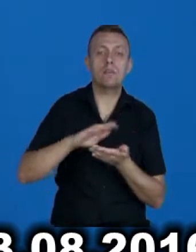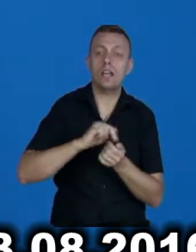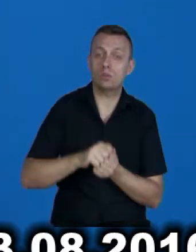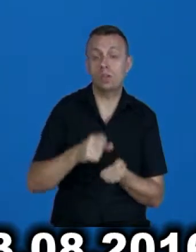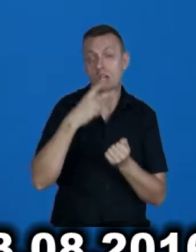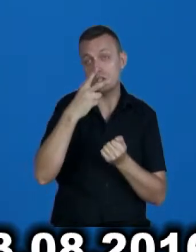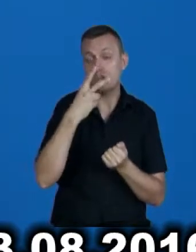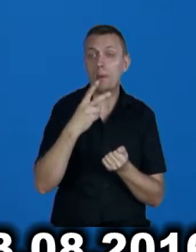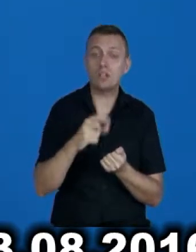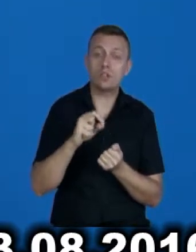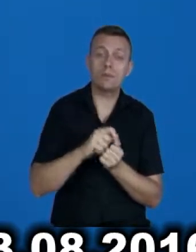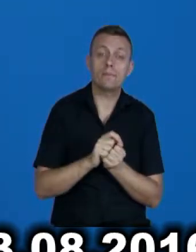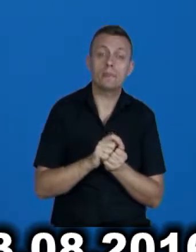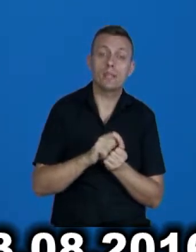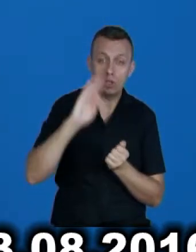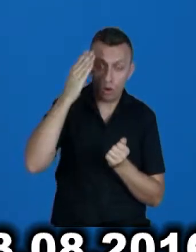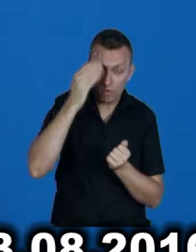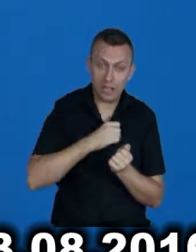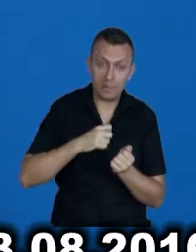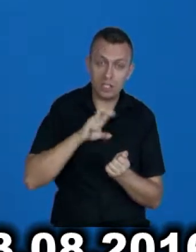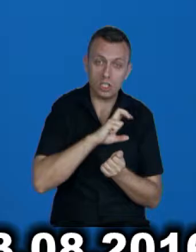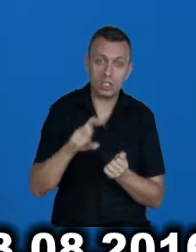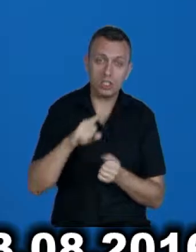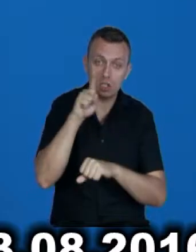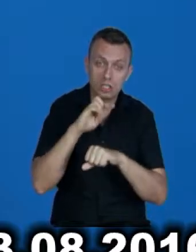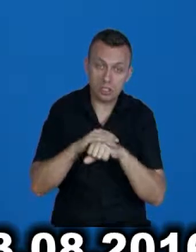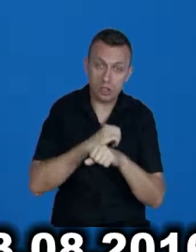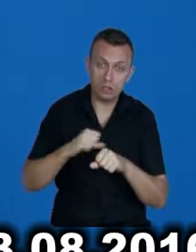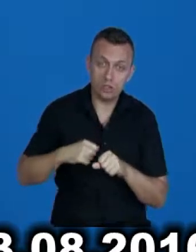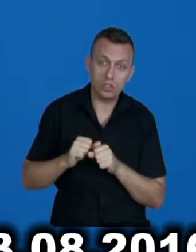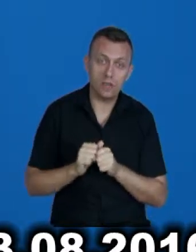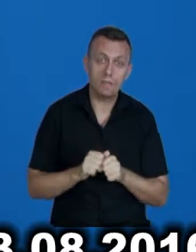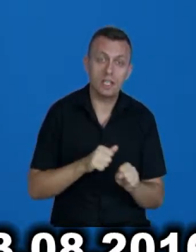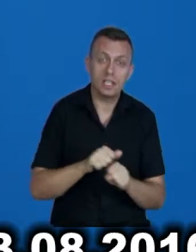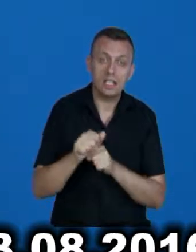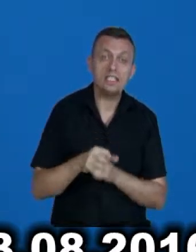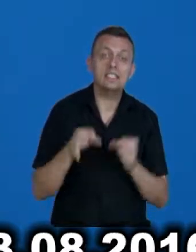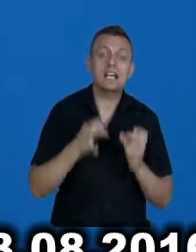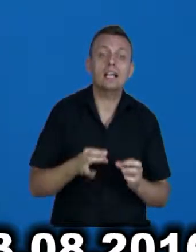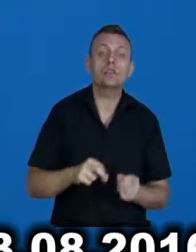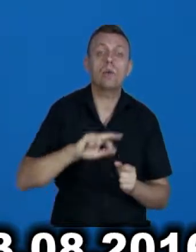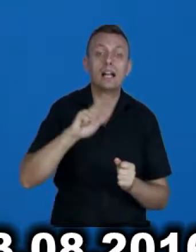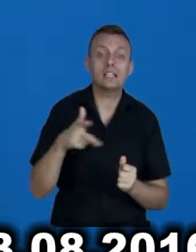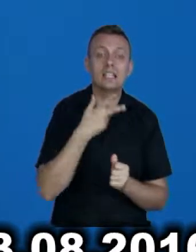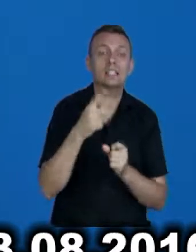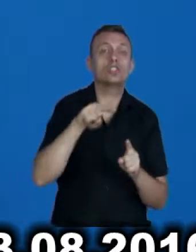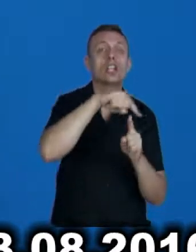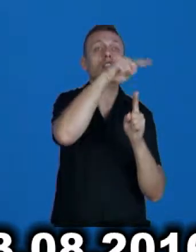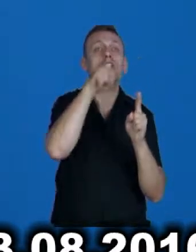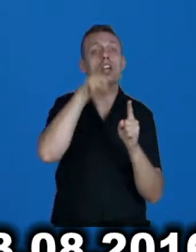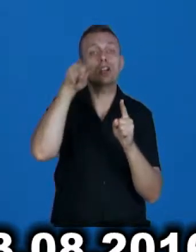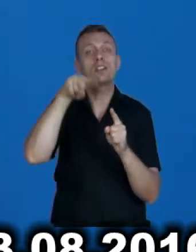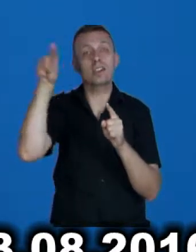strategię rozwoju powiatu kutnowskiego. Między innymi mamy tam dość rozbudowany cel promocji